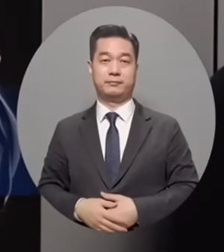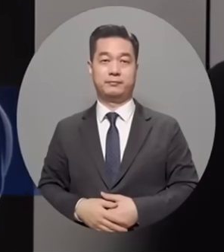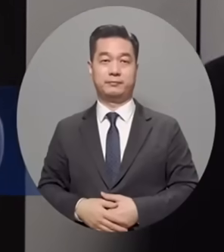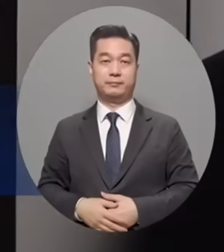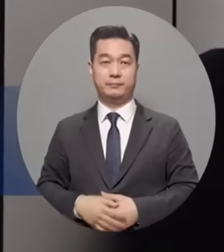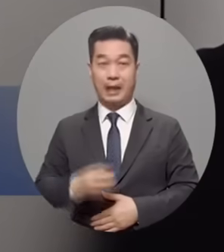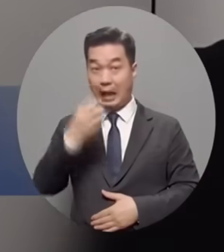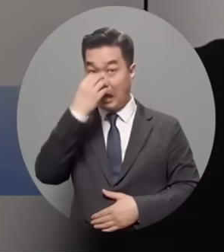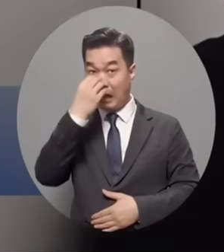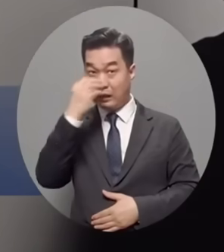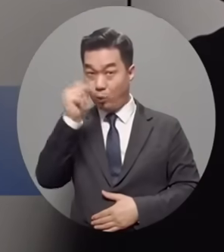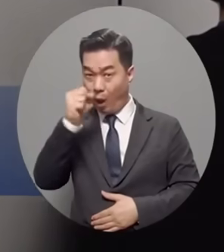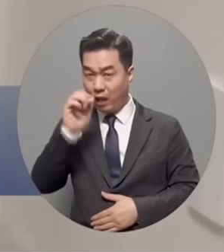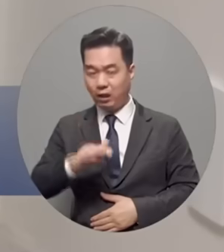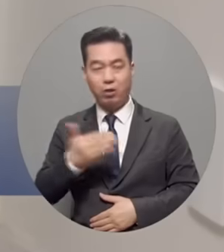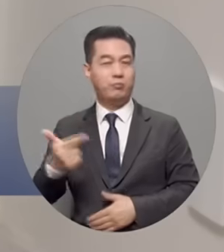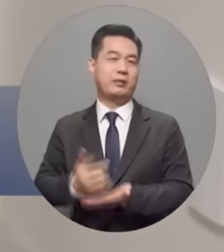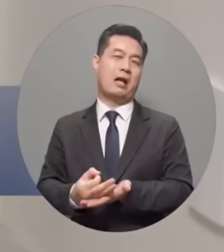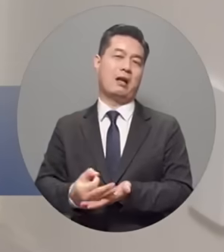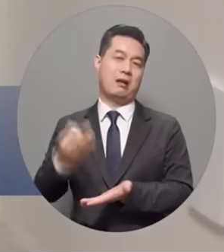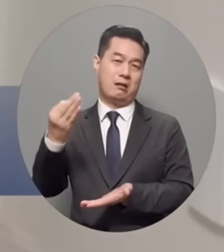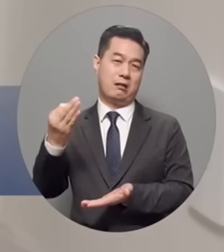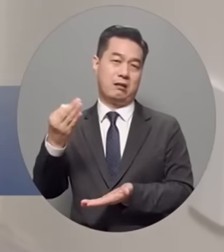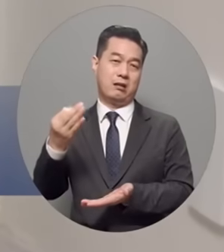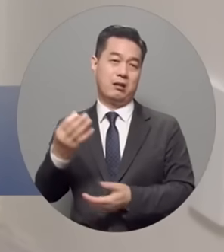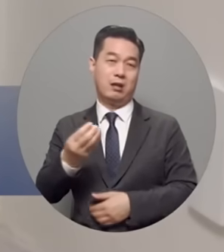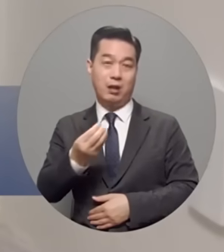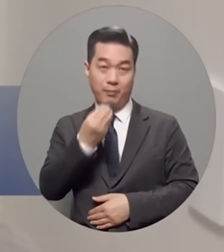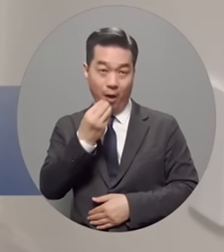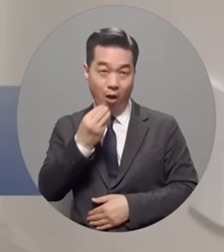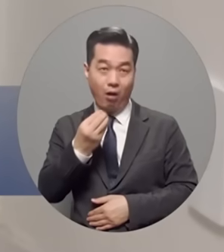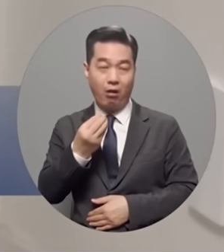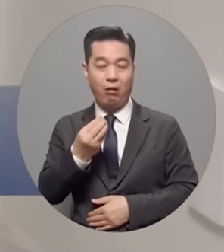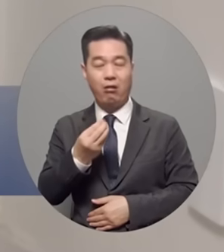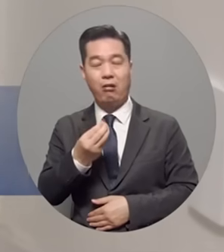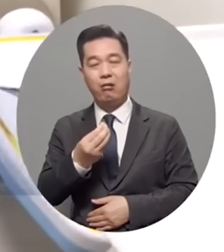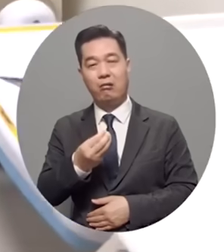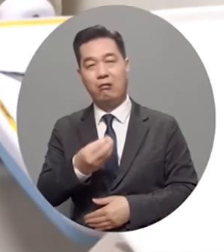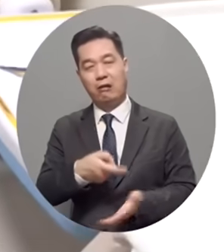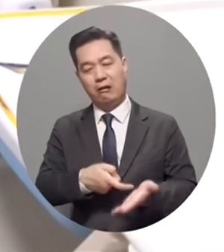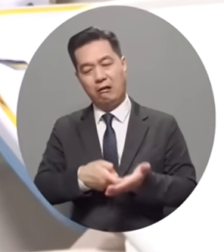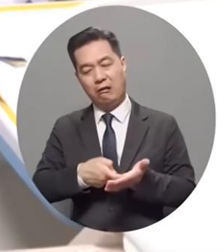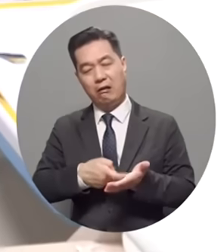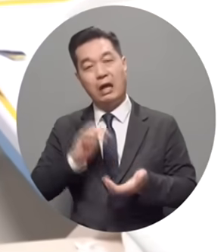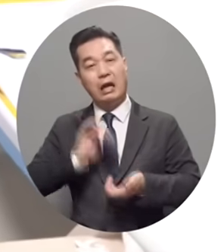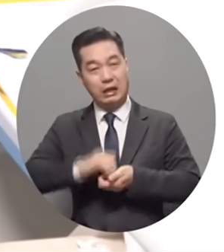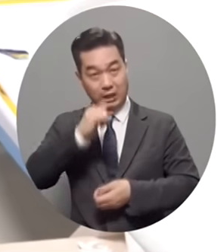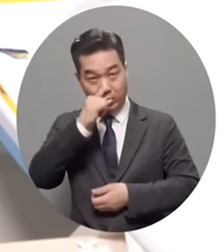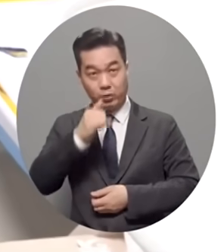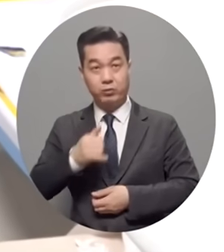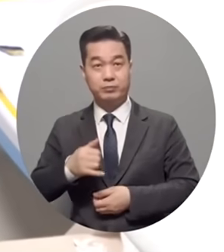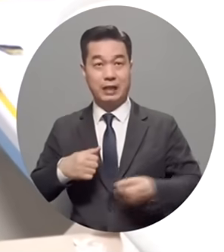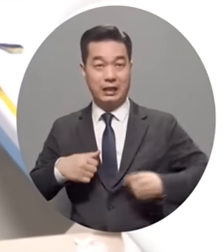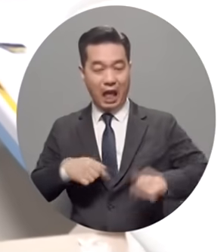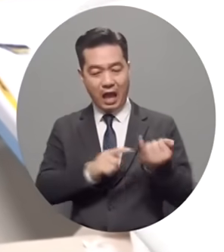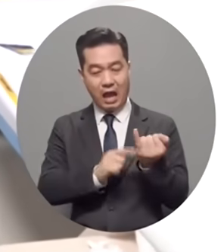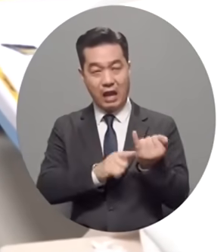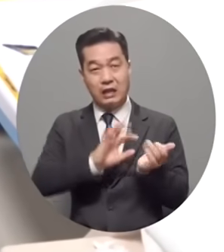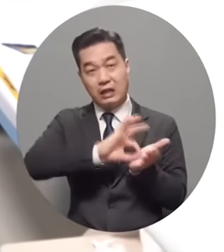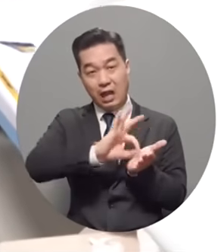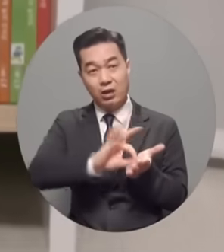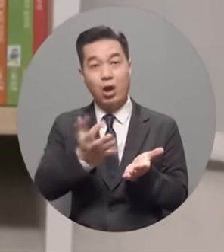딸기 너무 비싸고 하다 보니까 먹는 거에는 또 오답기겠다. 지우를 위한 씀씀이는 얼마나